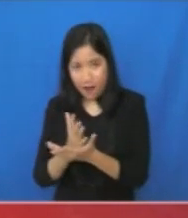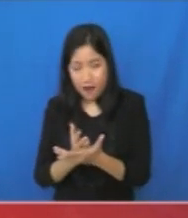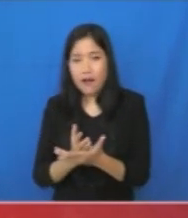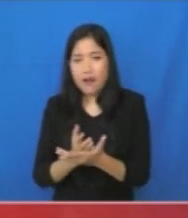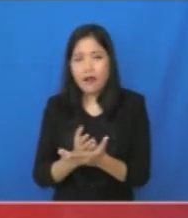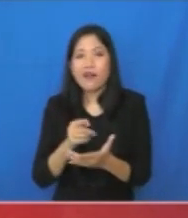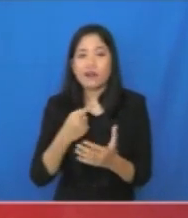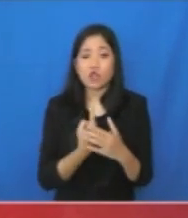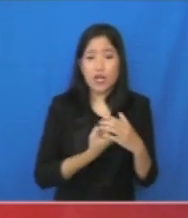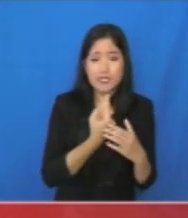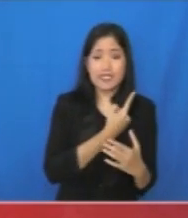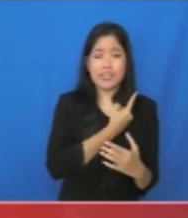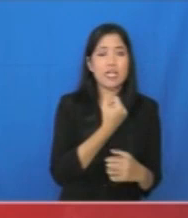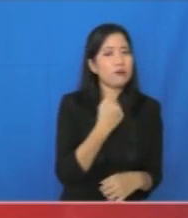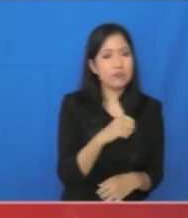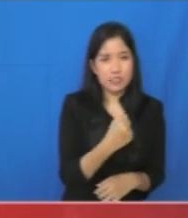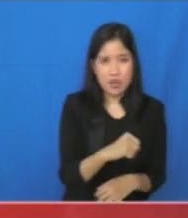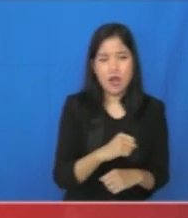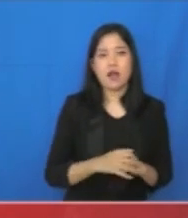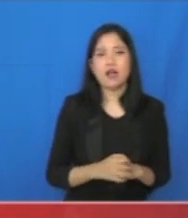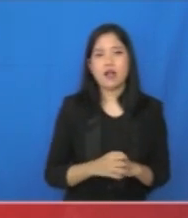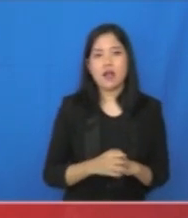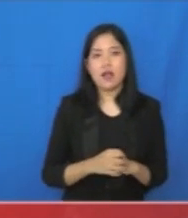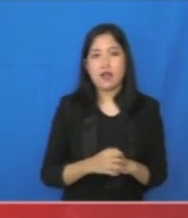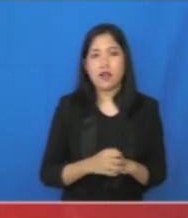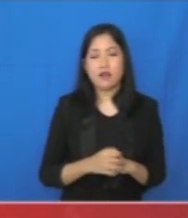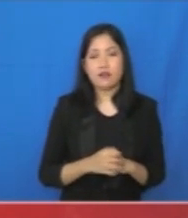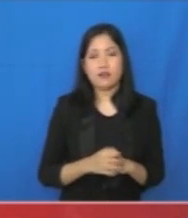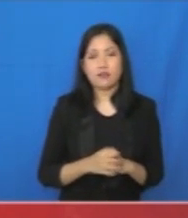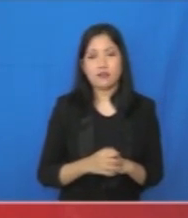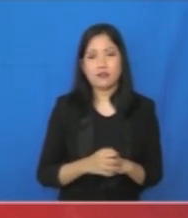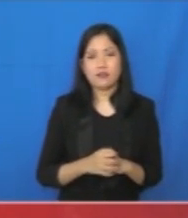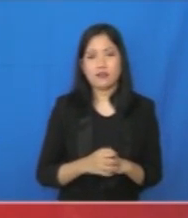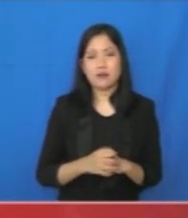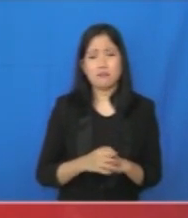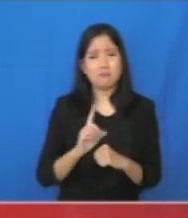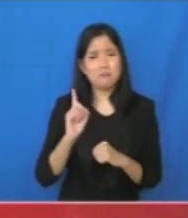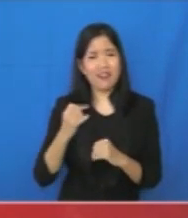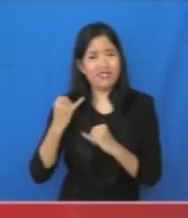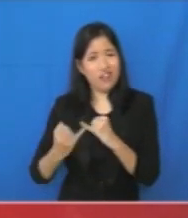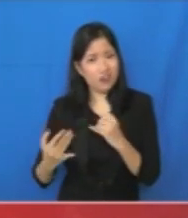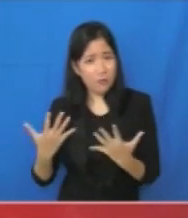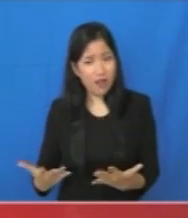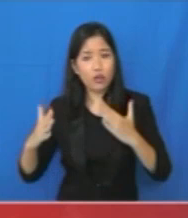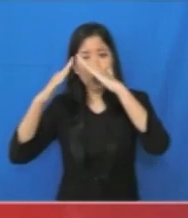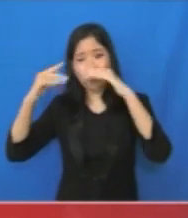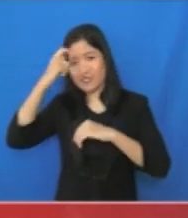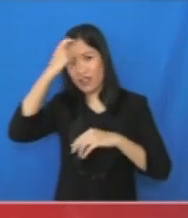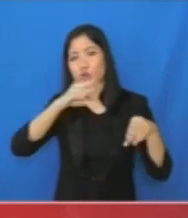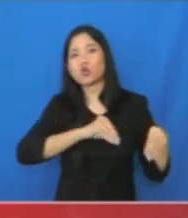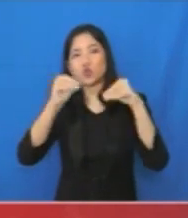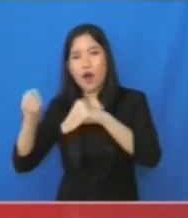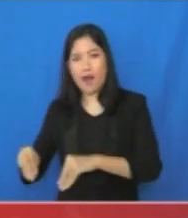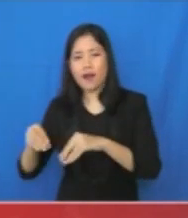melaksanakan isolasi Mandiri puncaknya adalah rumah sakit rujukan untuk penanganan